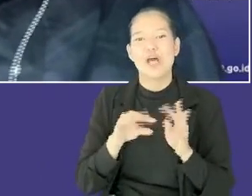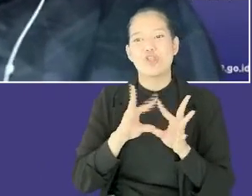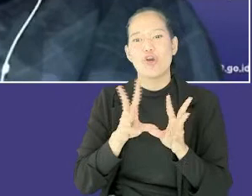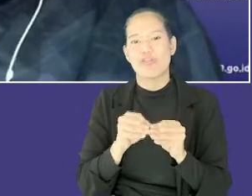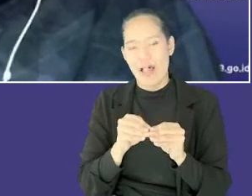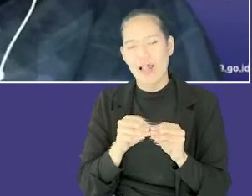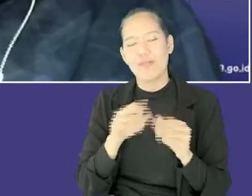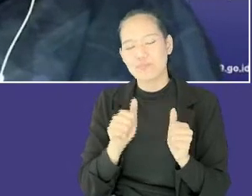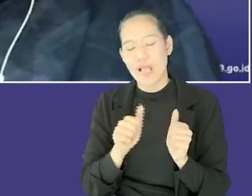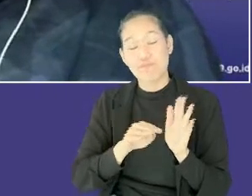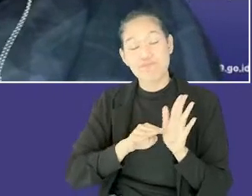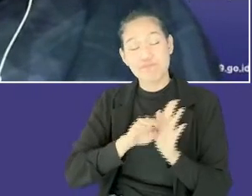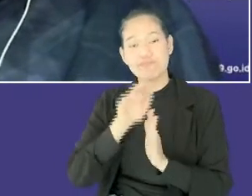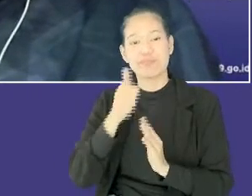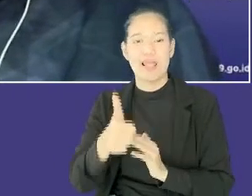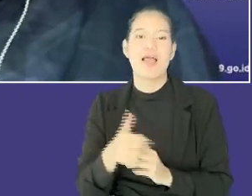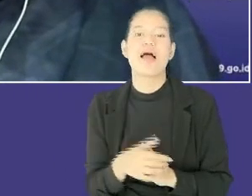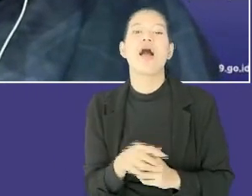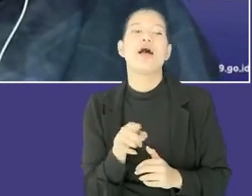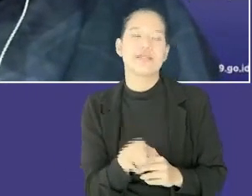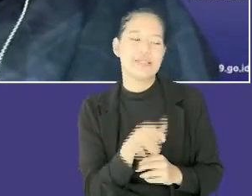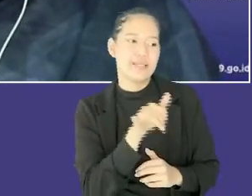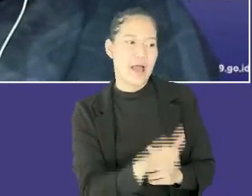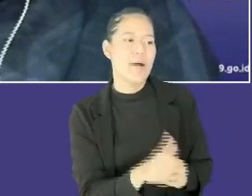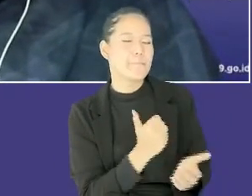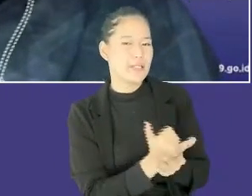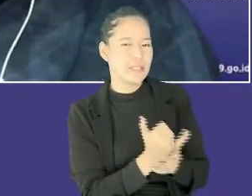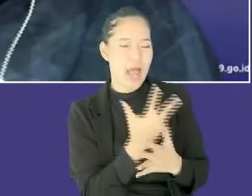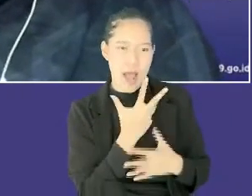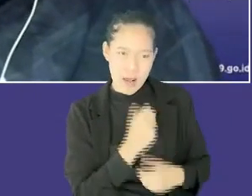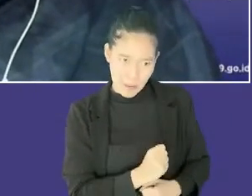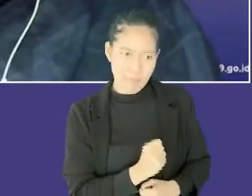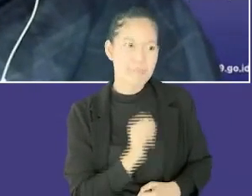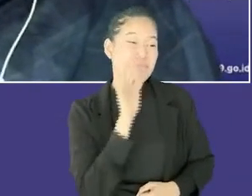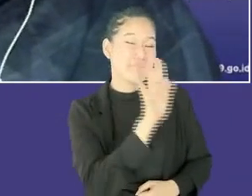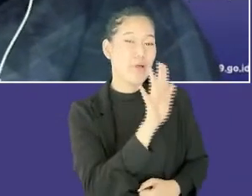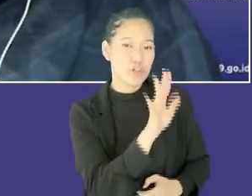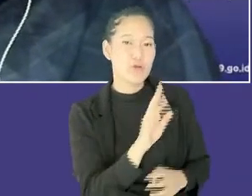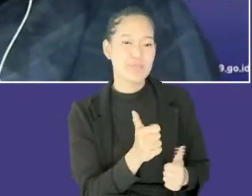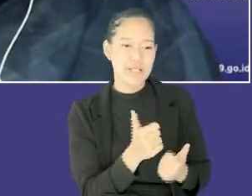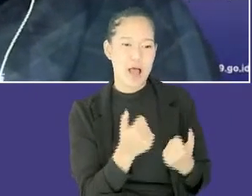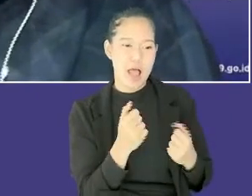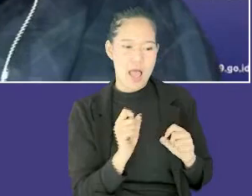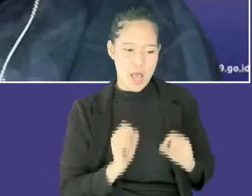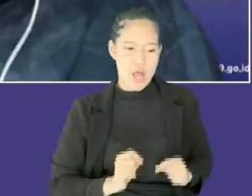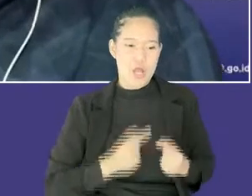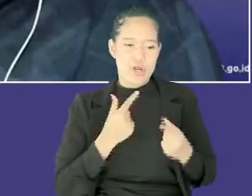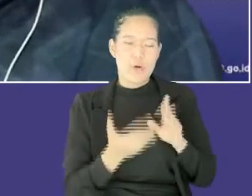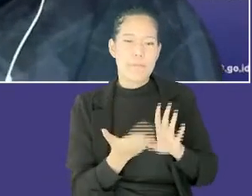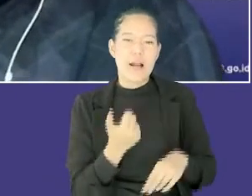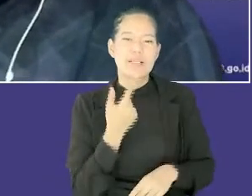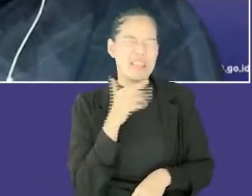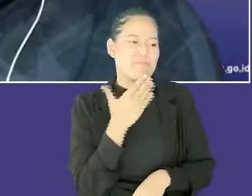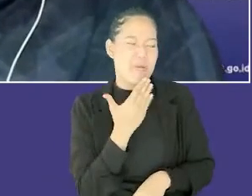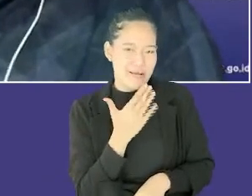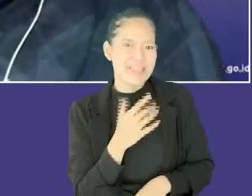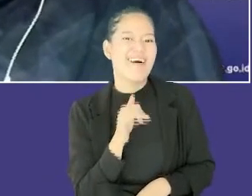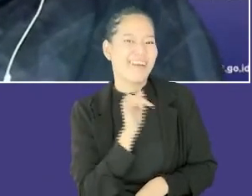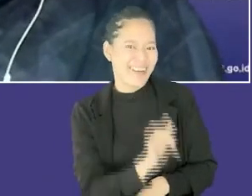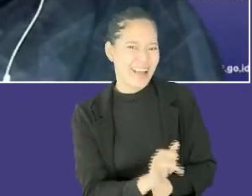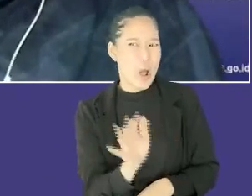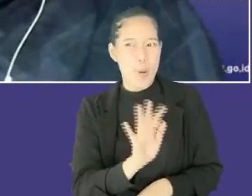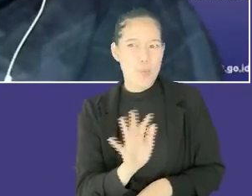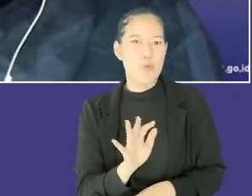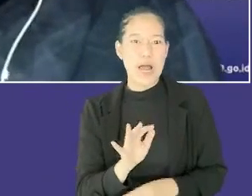lebih tinggi lagi punya kita masih berharap suatu saat nanti kita bisa hidup kembali normal normal yang dulu lagi